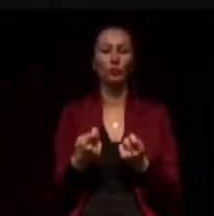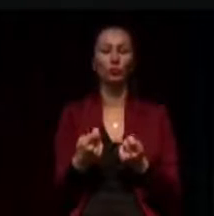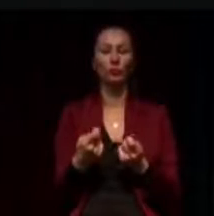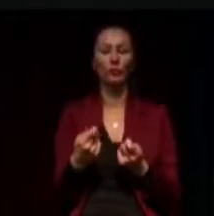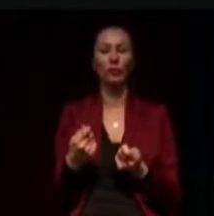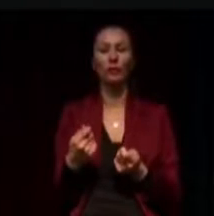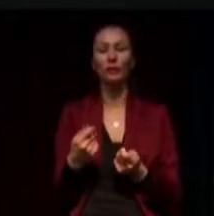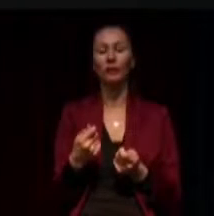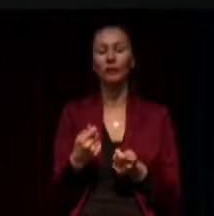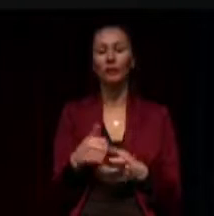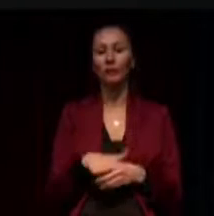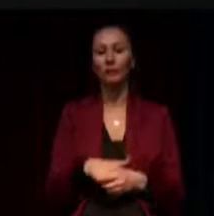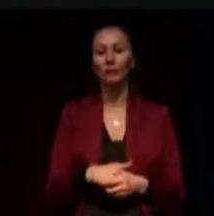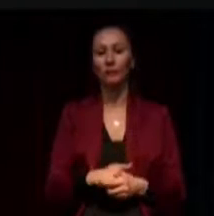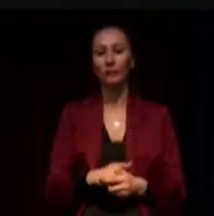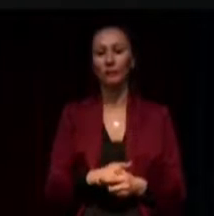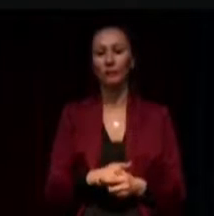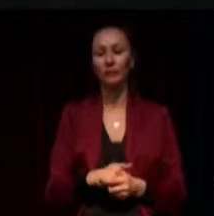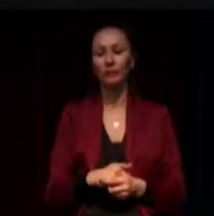Dirençli kent